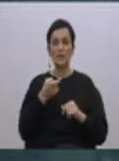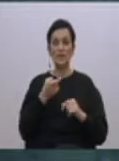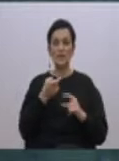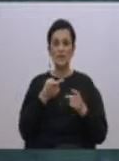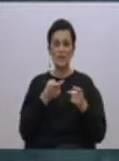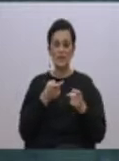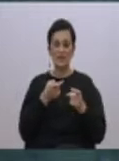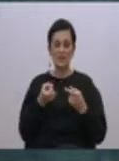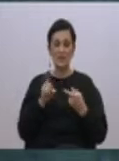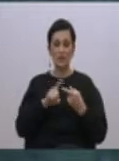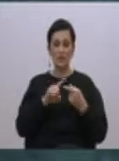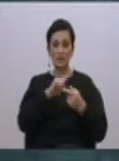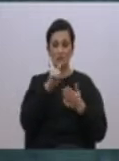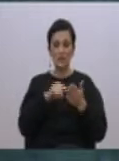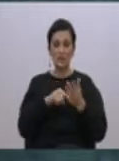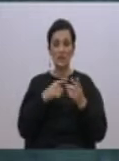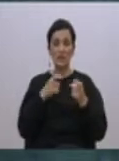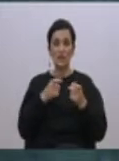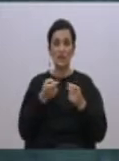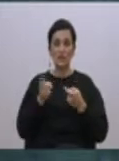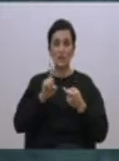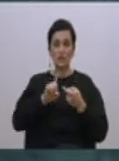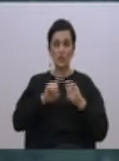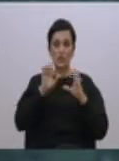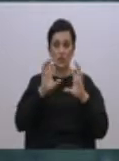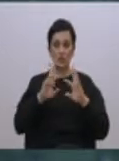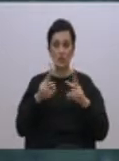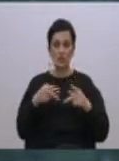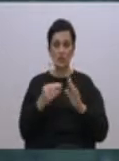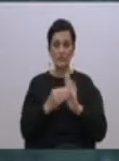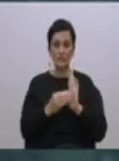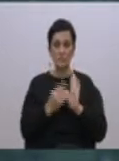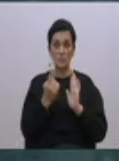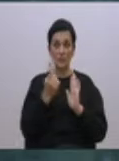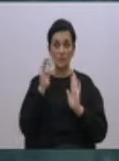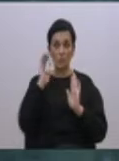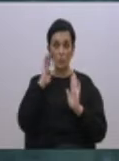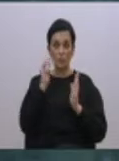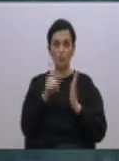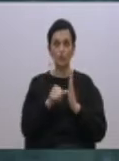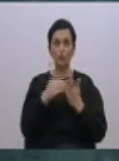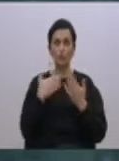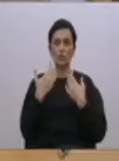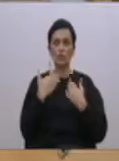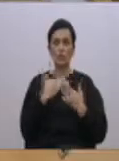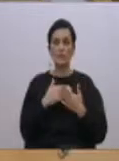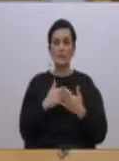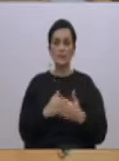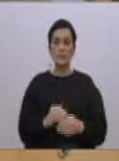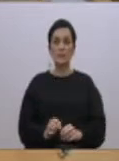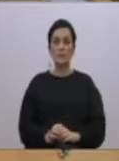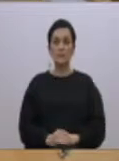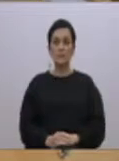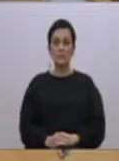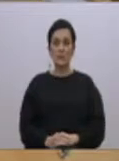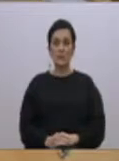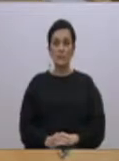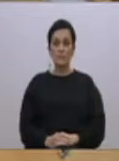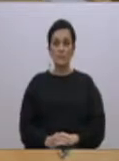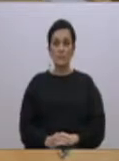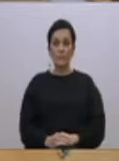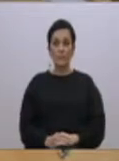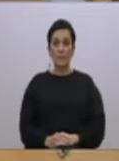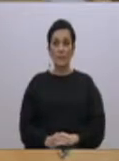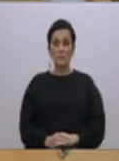buzăcet xebse canonul proiecte iarăși şesă canonul şit sulevi şetă în stau baze pirueli mosmei tot chartot kencisca regim.